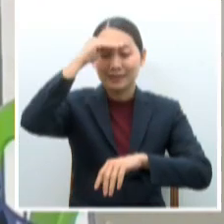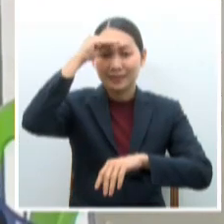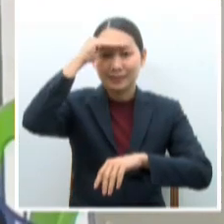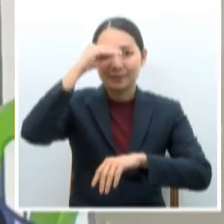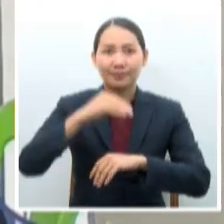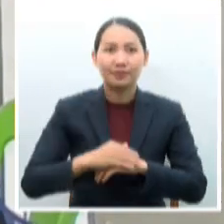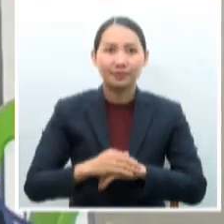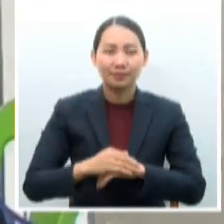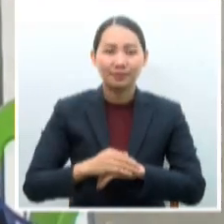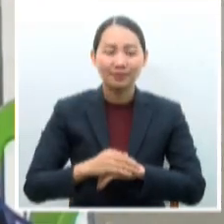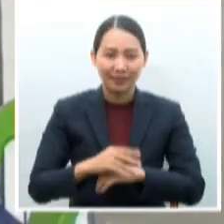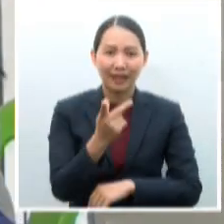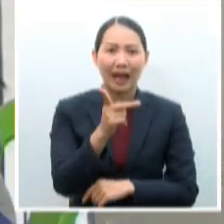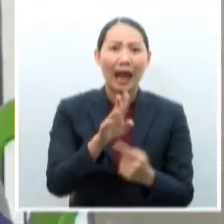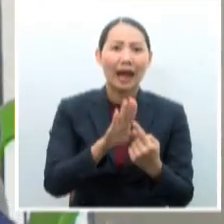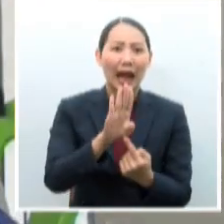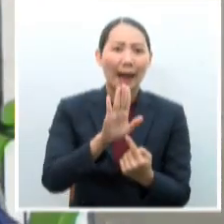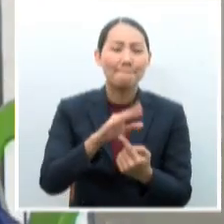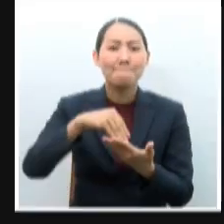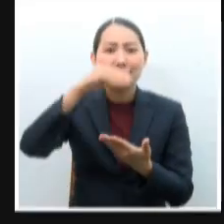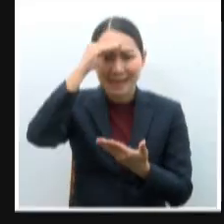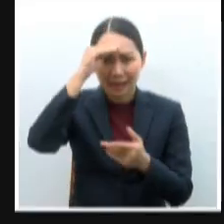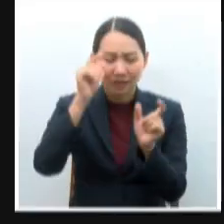ไรจะท้องกับช็อกวะค่าเปลี่ยนอะไรบ้าง